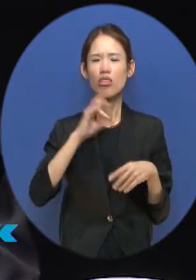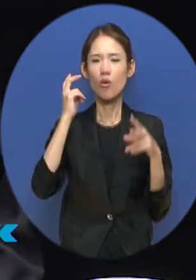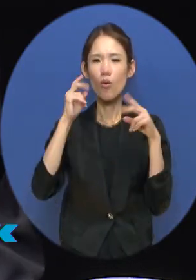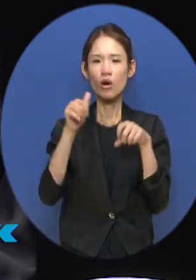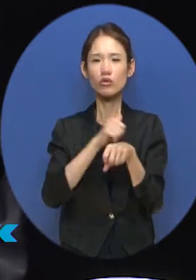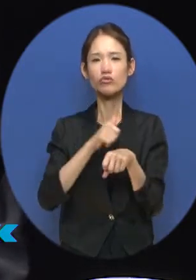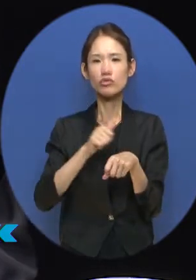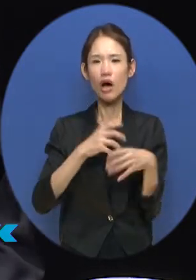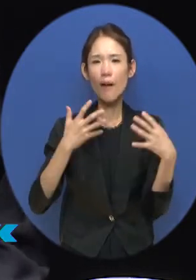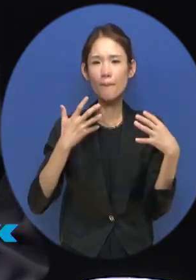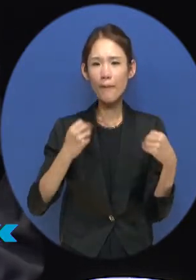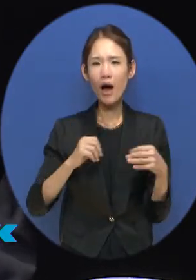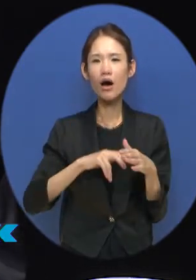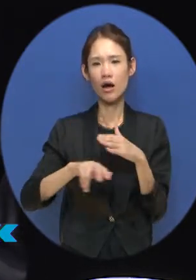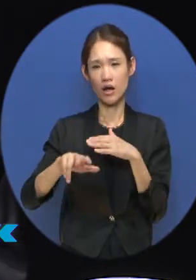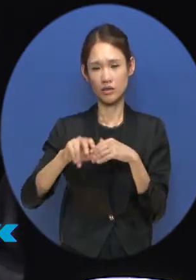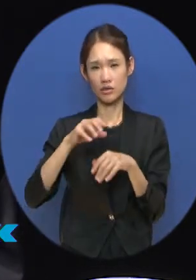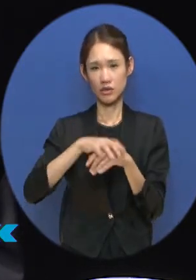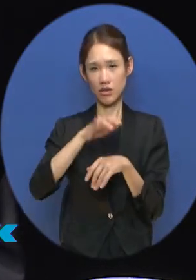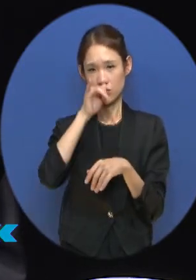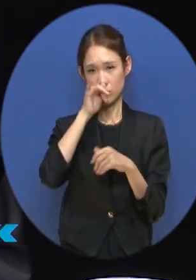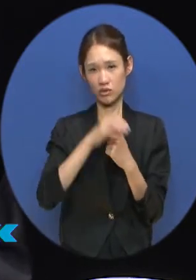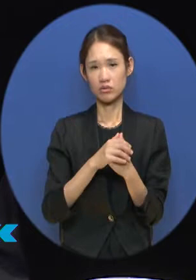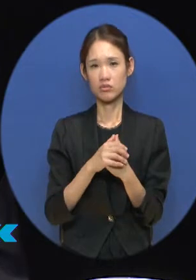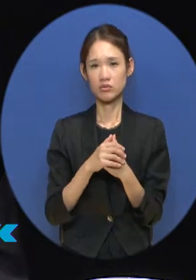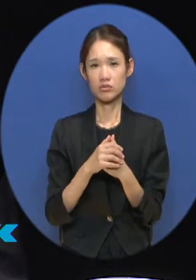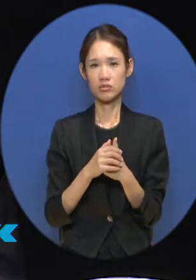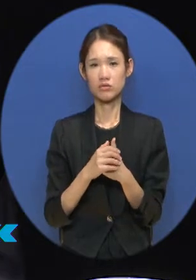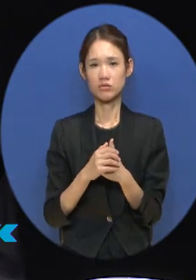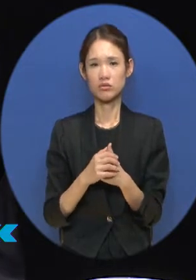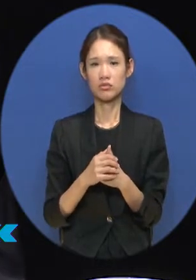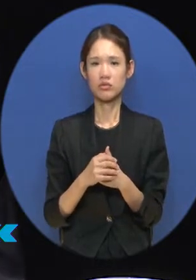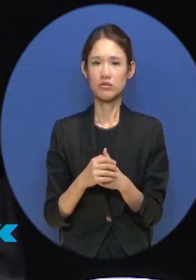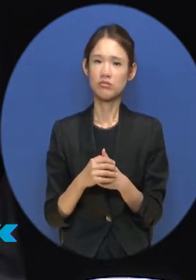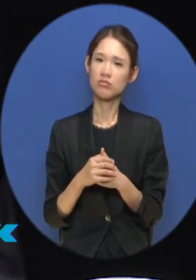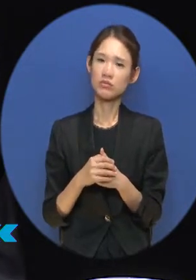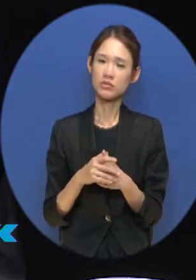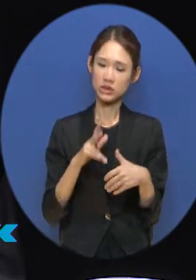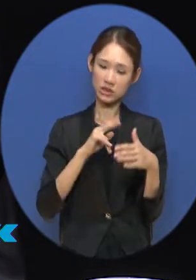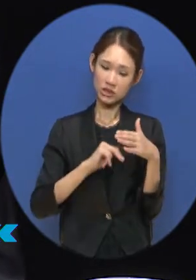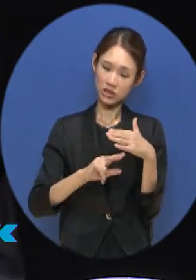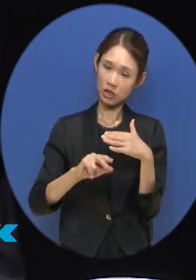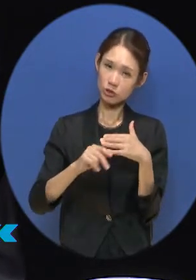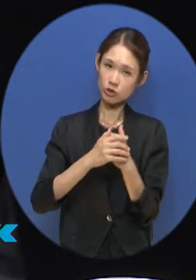이제 출퇴근을 많이 하는 그런 역사로 지금 나와 있고 또